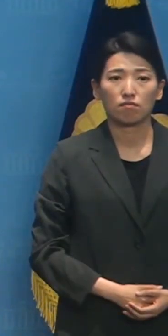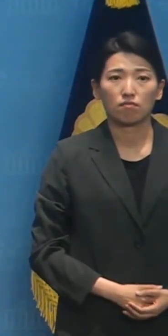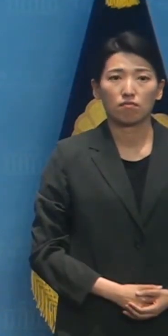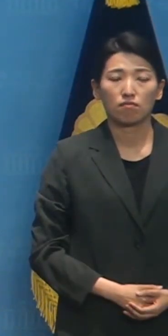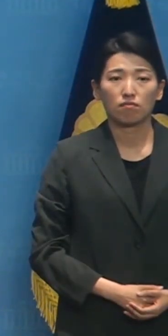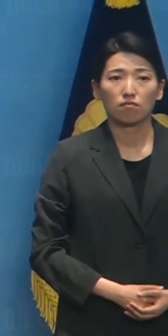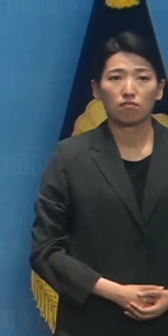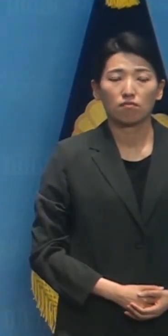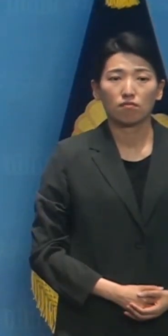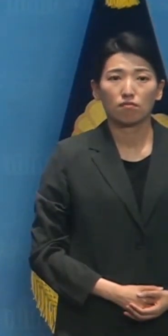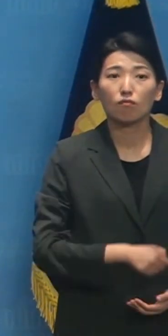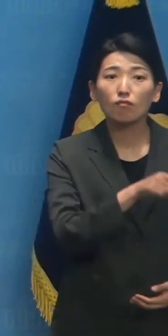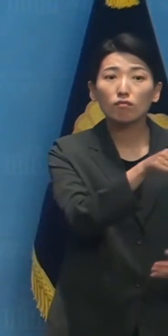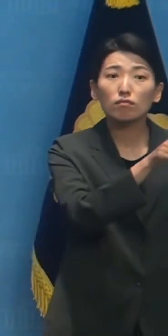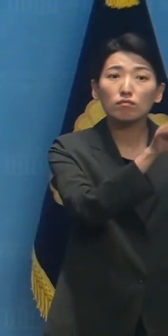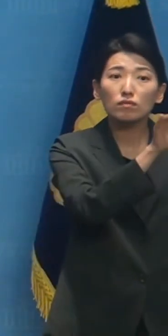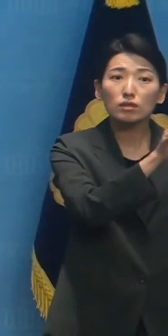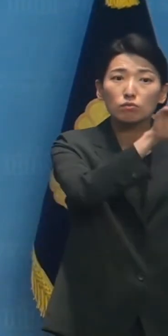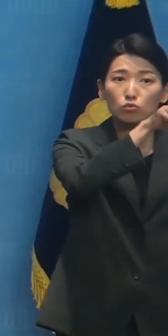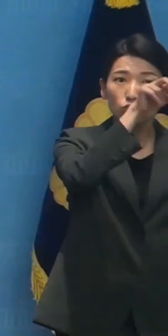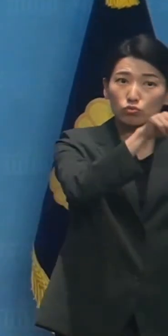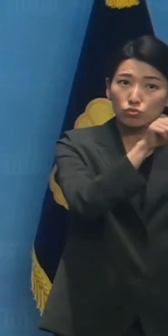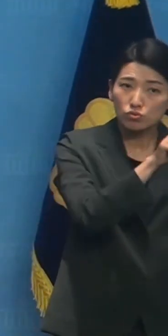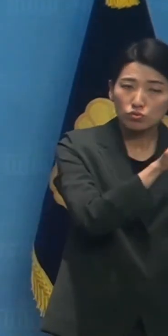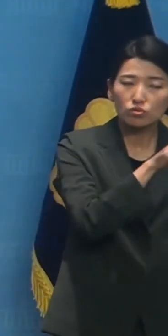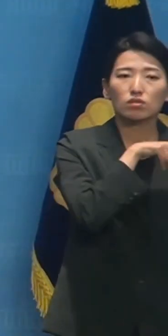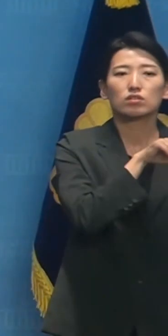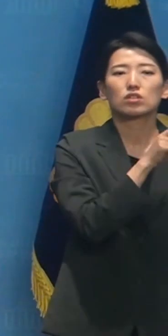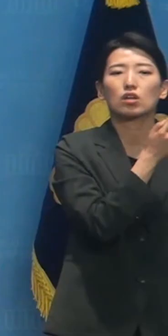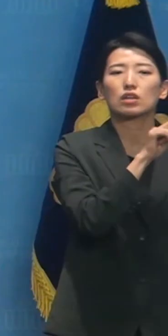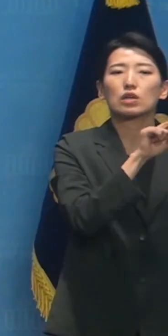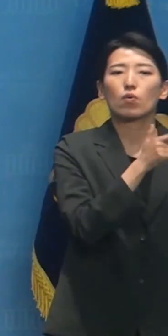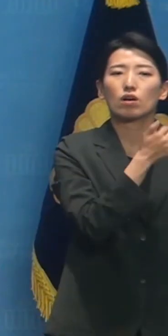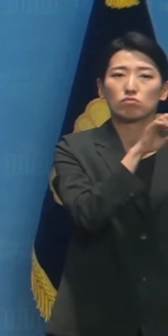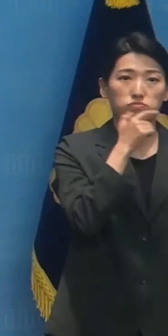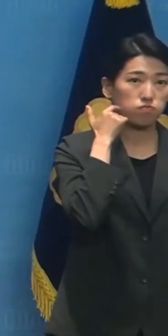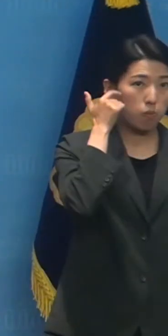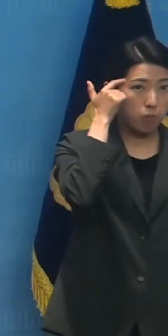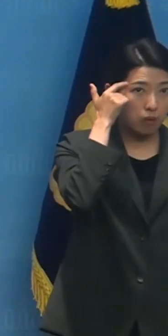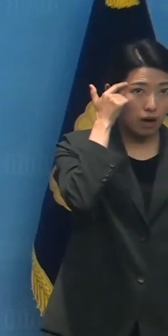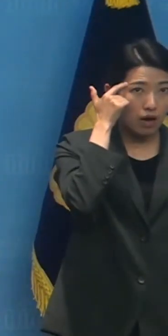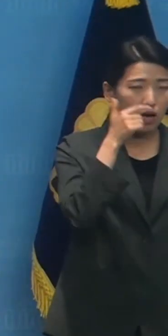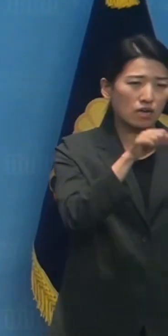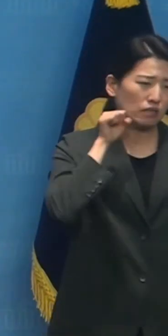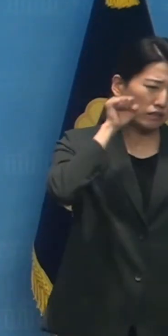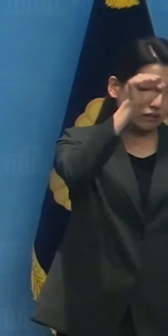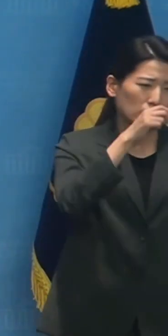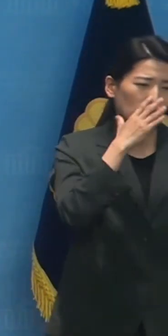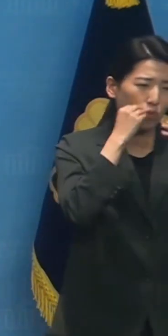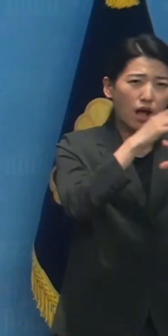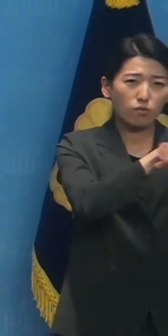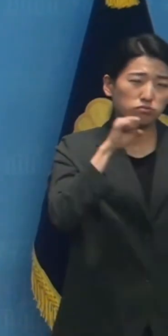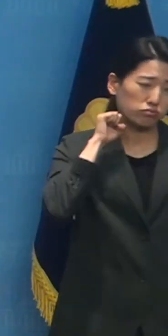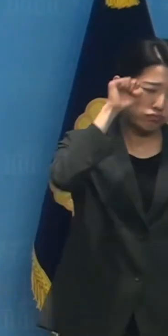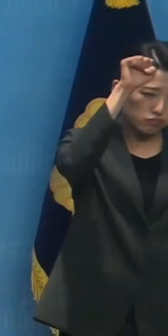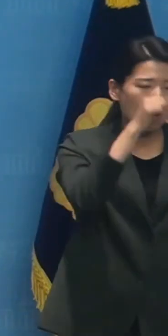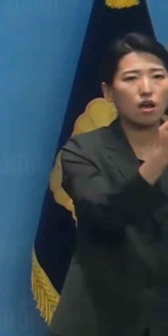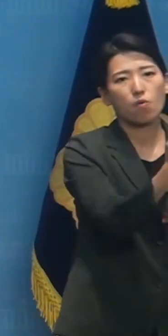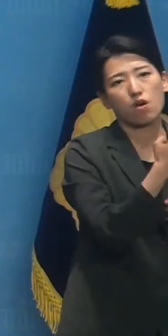정광훈이 주도하는 광화문 집회와 사랑제일교회 예배의 고정 멤버였습니다. 김